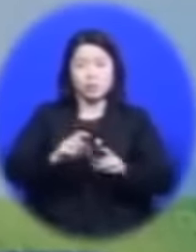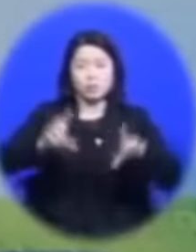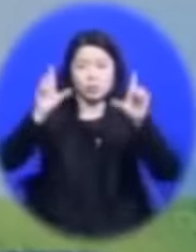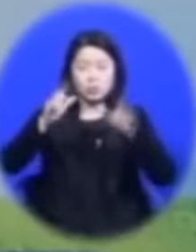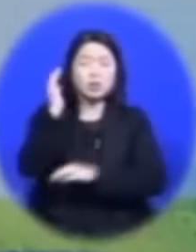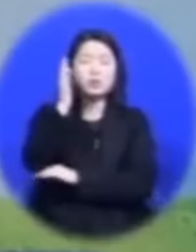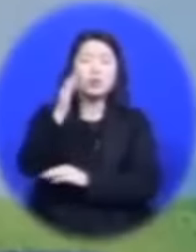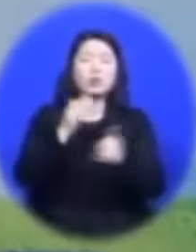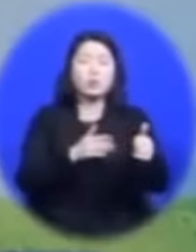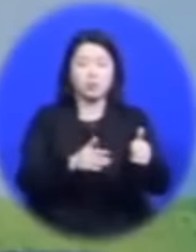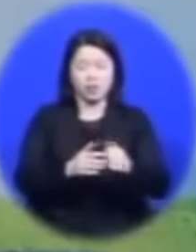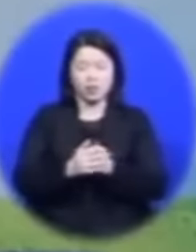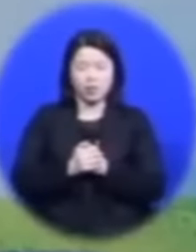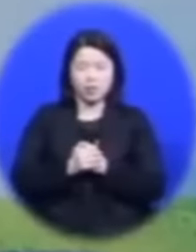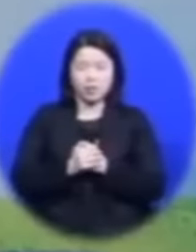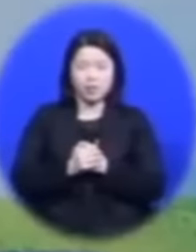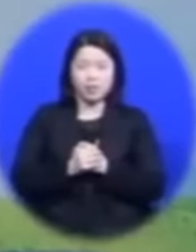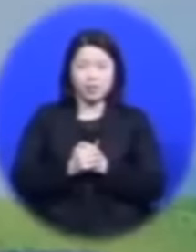설교하라는 거예요.